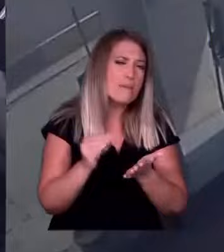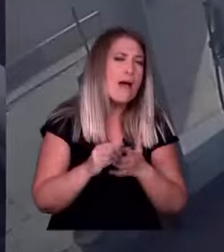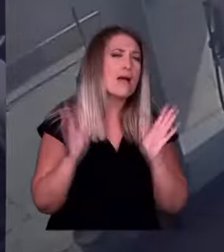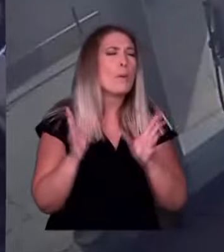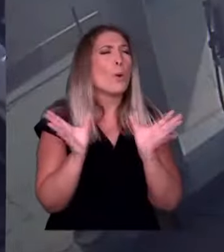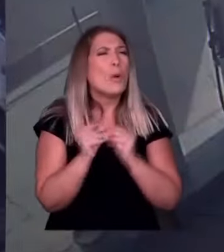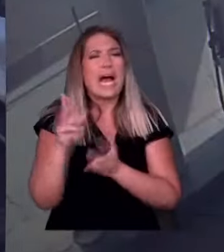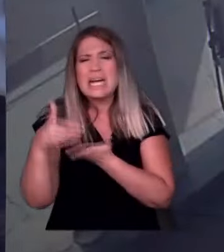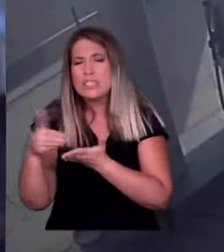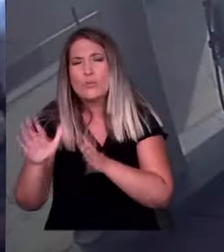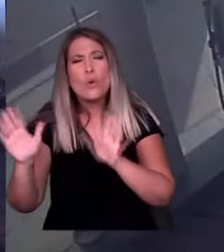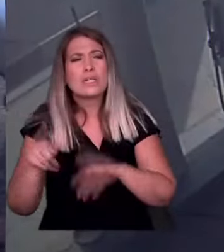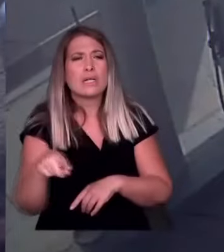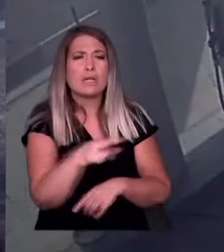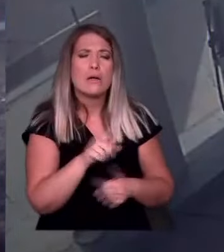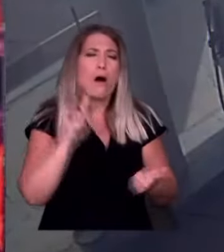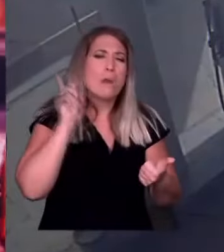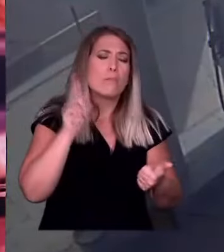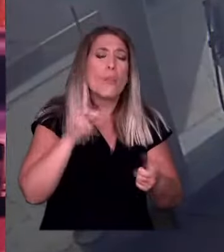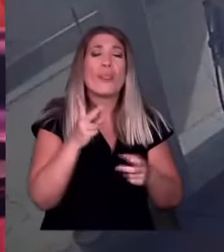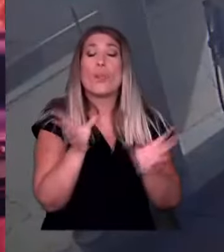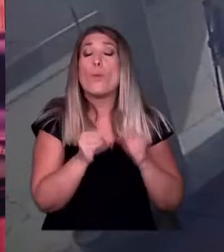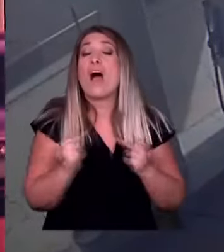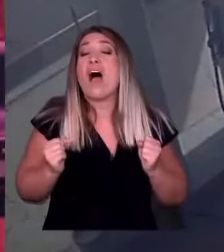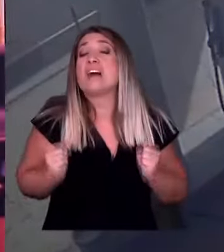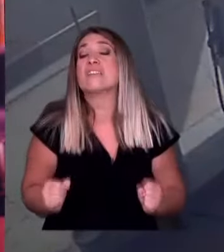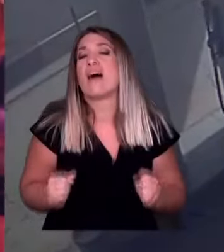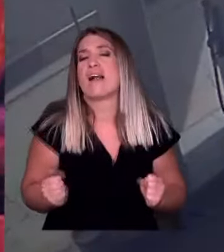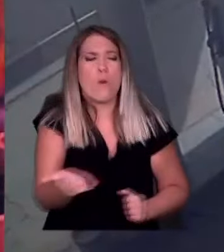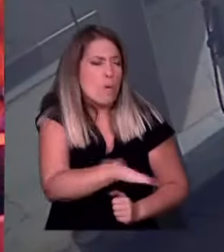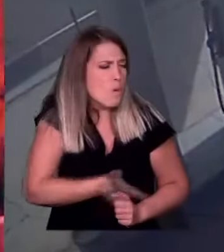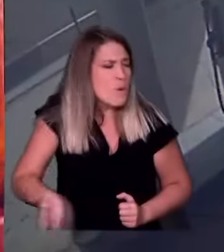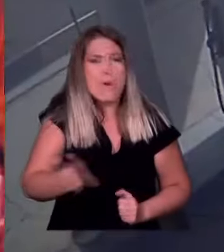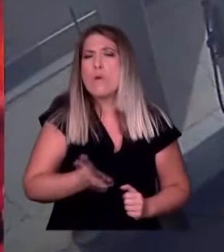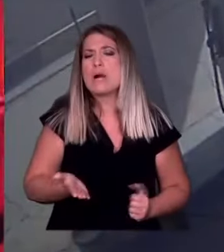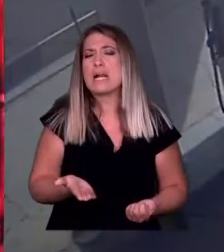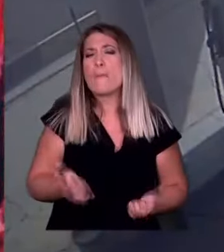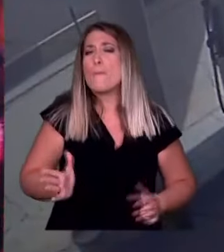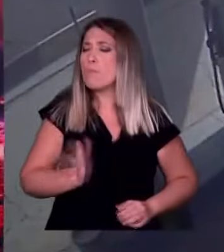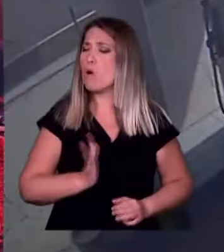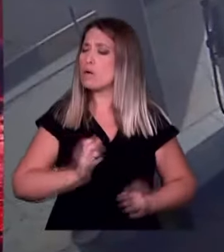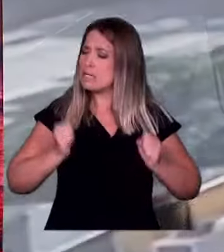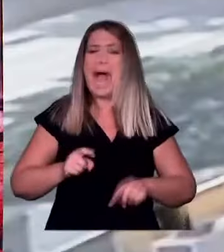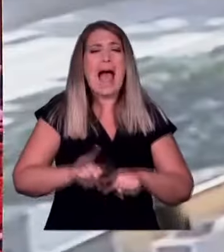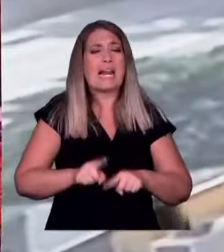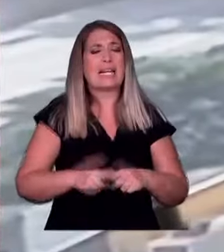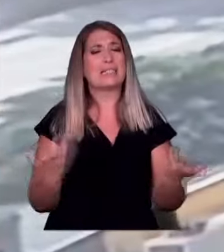ό,τι άλλο, αλλά μια στοιχειώδη ασφάλεια. Ως Έλληνες πολίτες. Κάποιος λοιπόν πρέπει να τους τη δώσει. Αυτά.